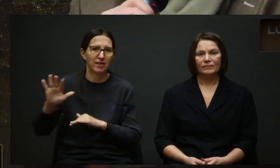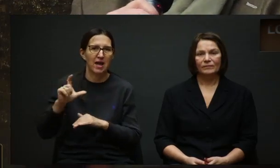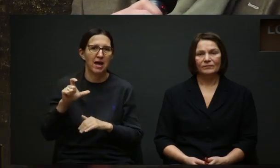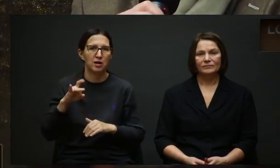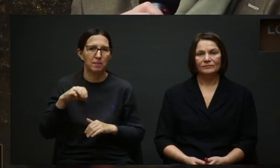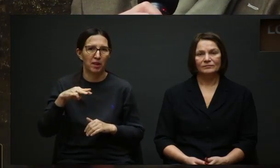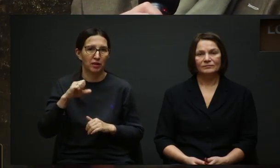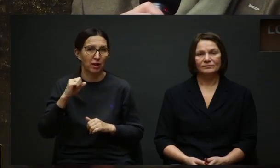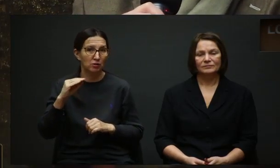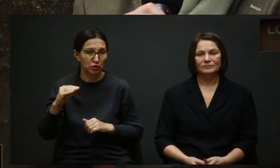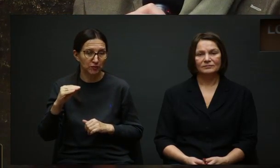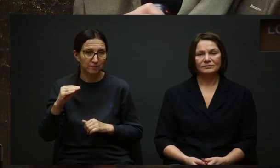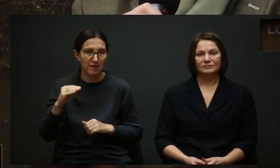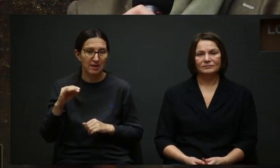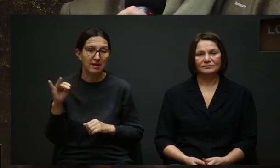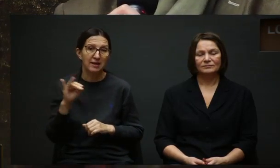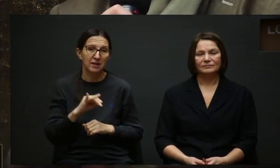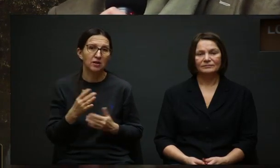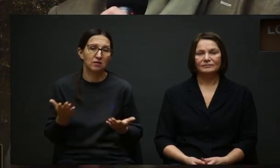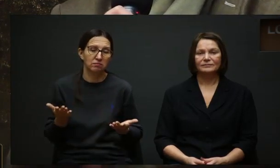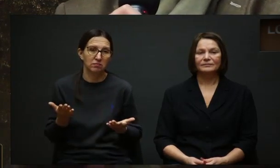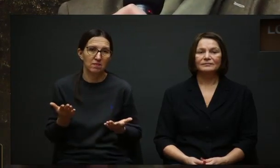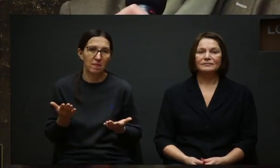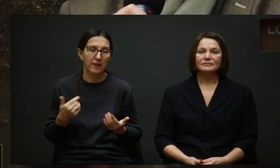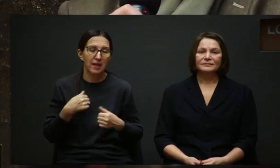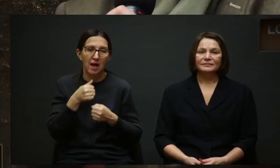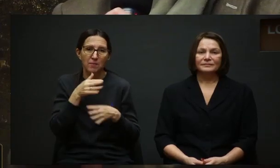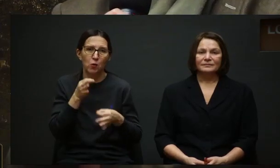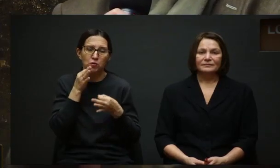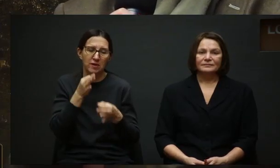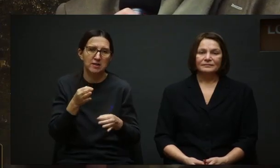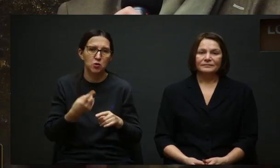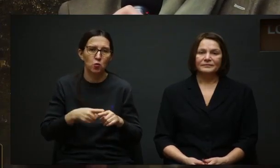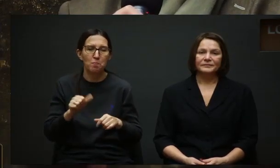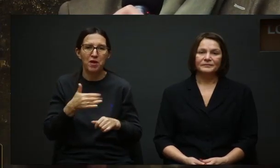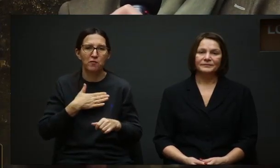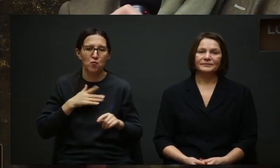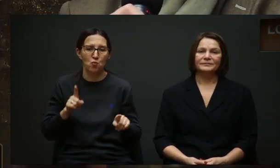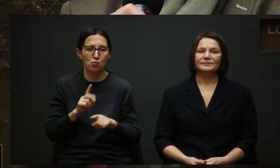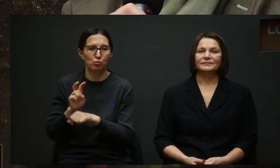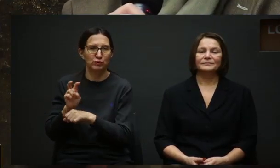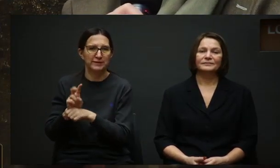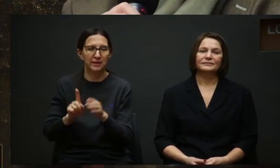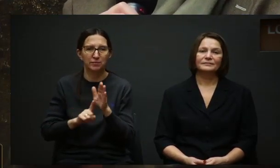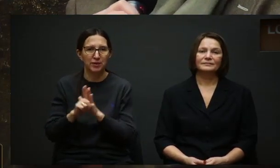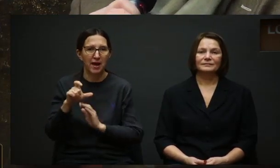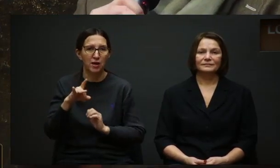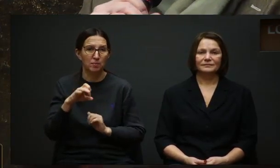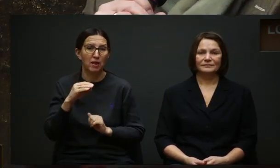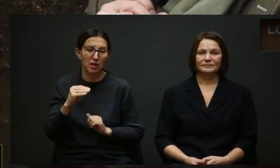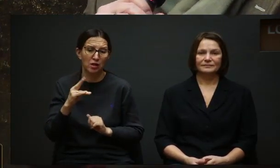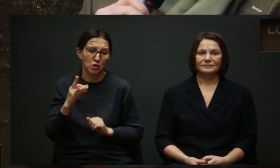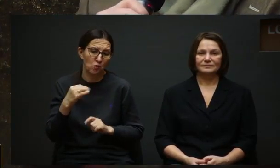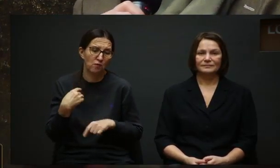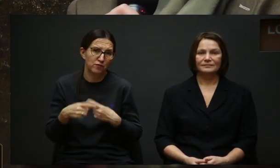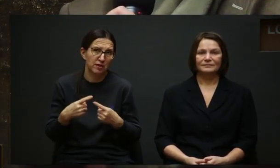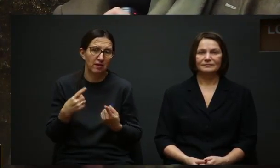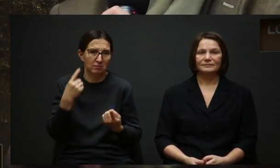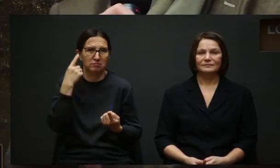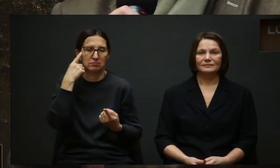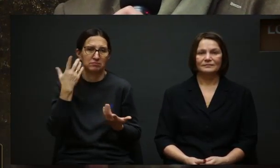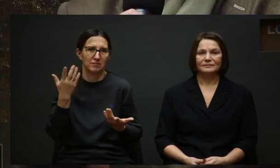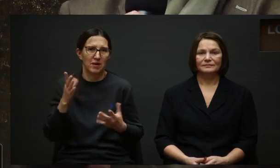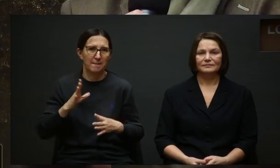И, ну, так... Не могу сказать, что первый мой музей был Эрмитаж, но как бы он всегда был как